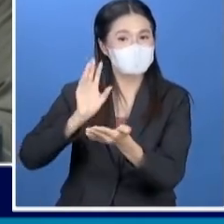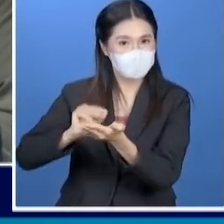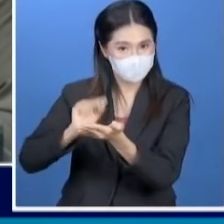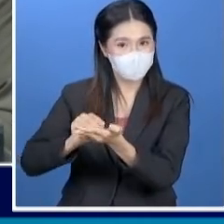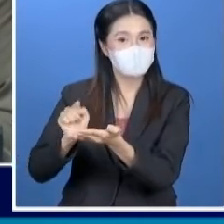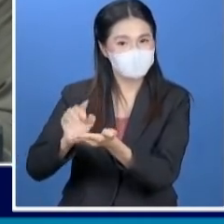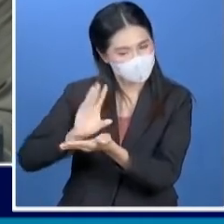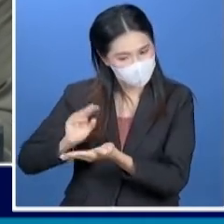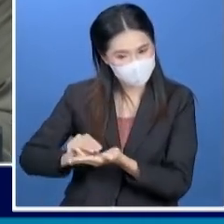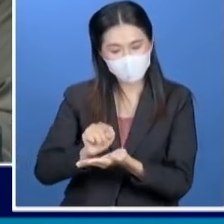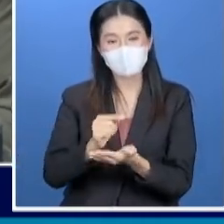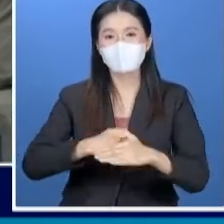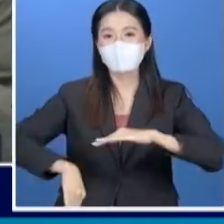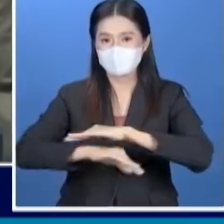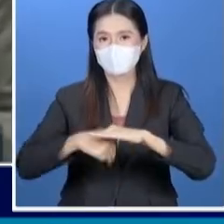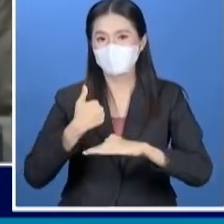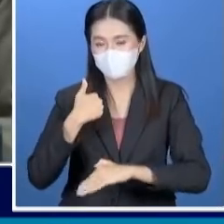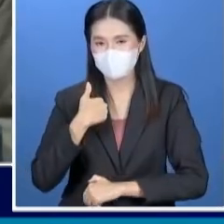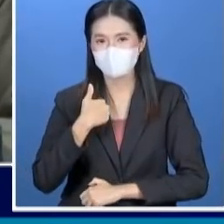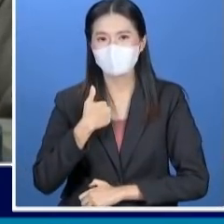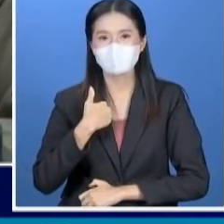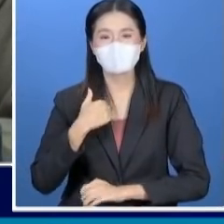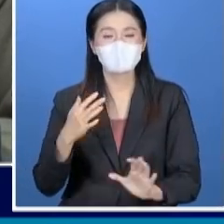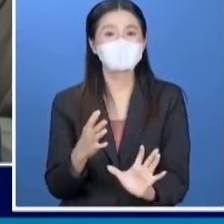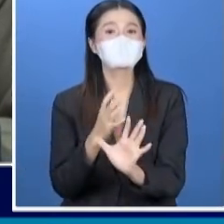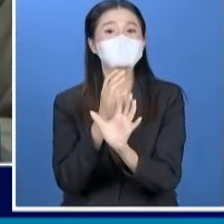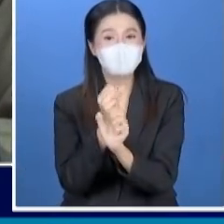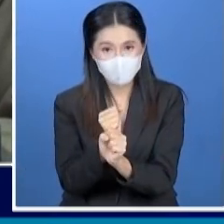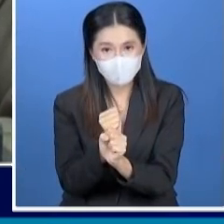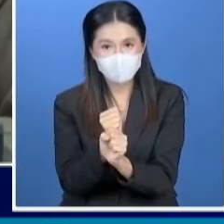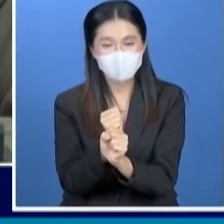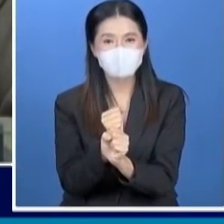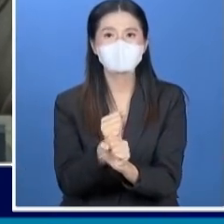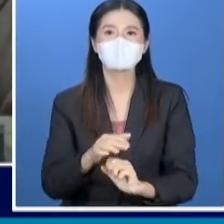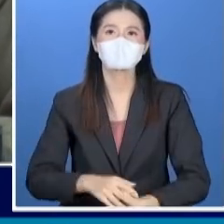องพิสูจน์หลักฐานต่างๆนะครับหลายอย่างเราประมวลจน